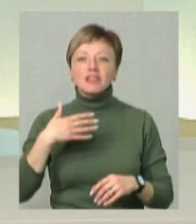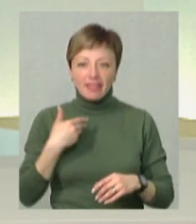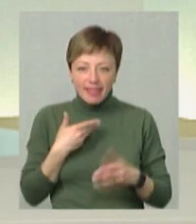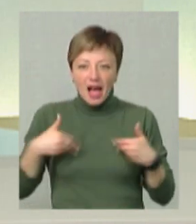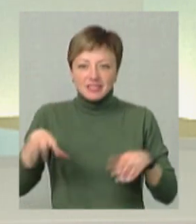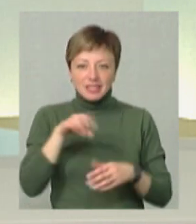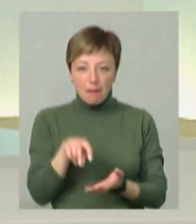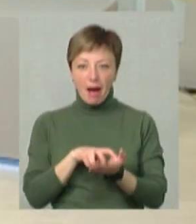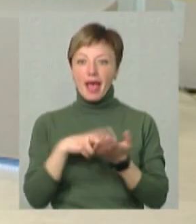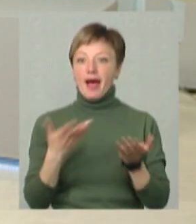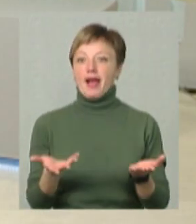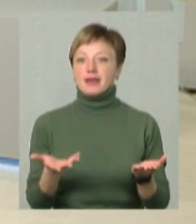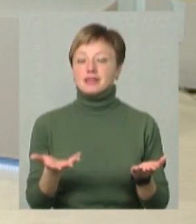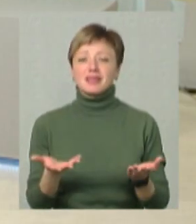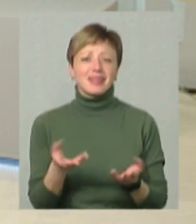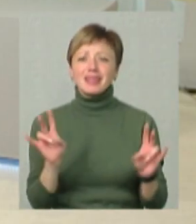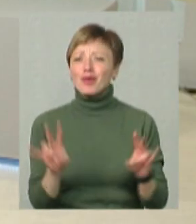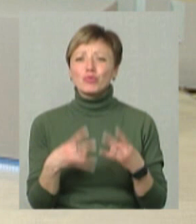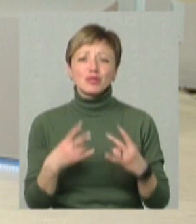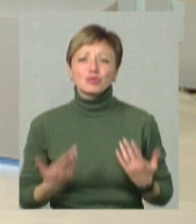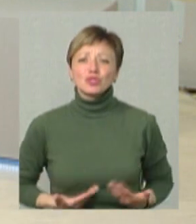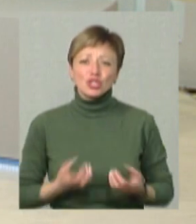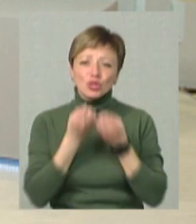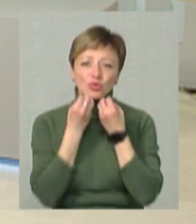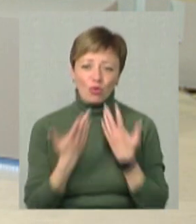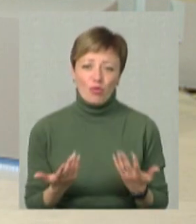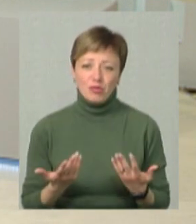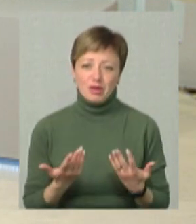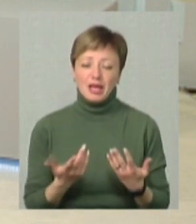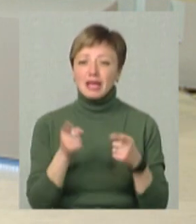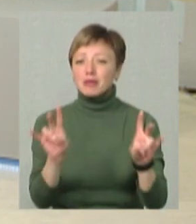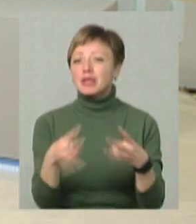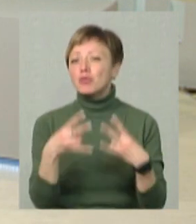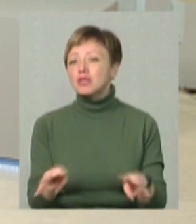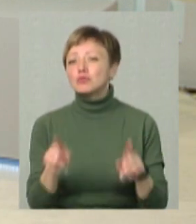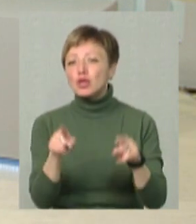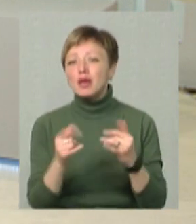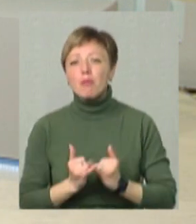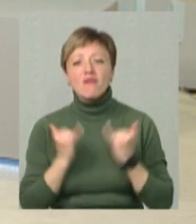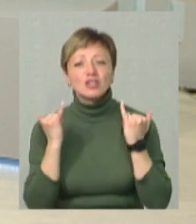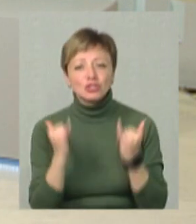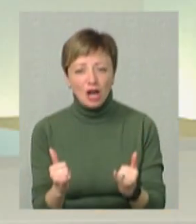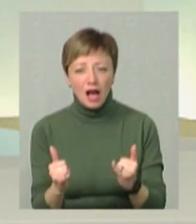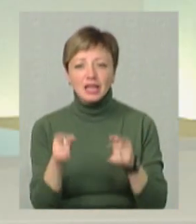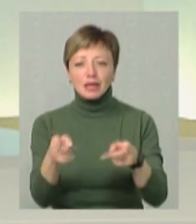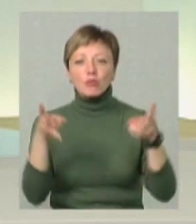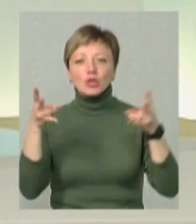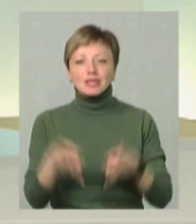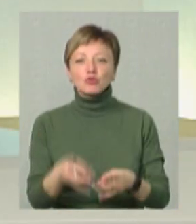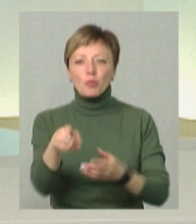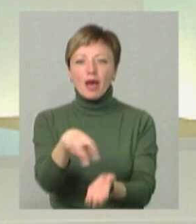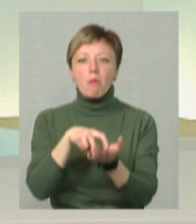боялись. Тобто їм не потрібно жити добре. Їм не потрібно, щоб їх поважали. Їм потрібно, щоб